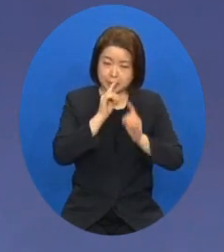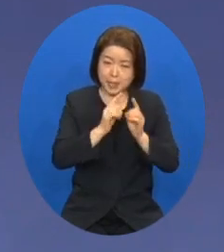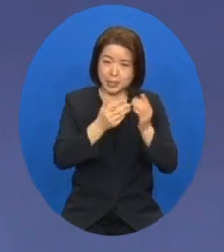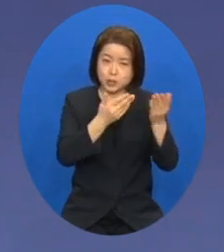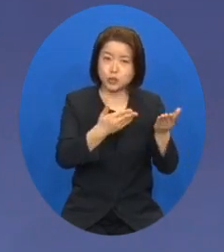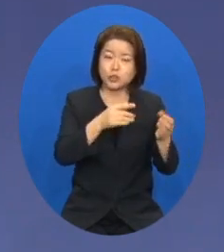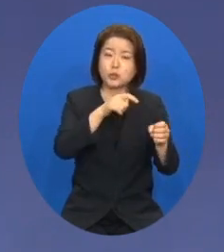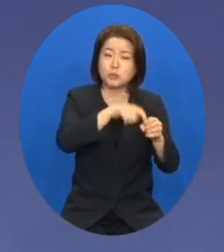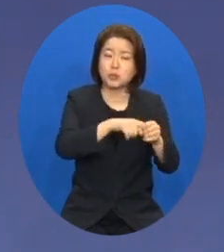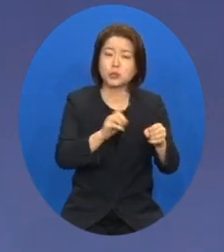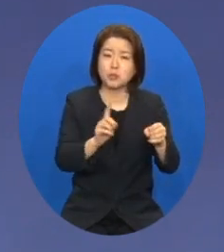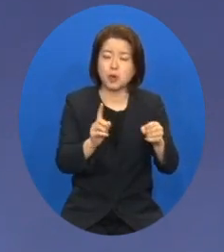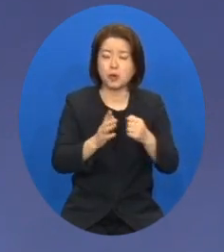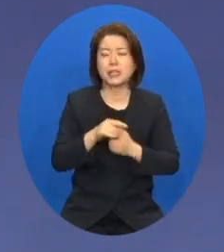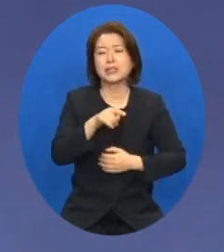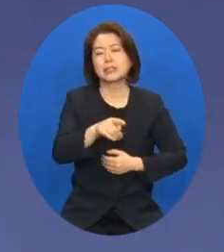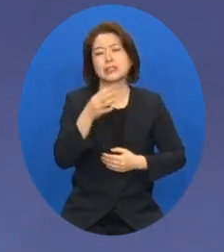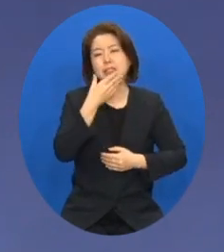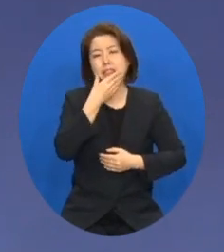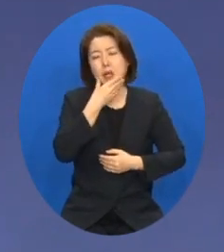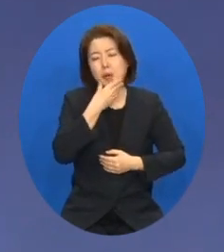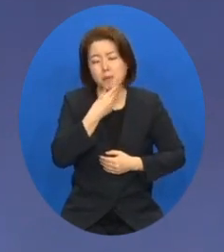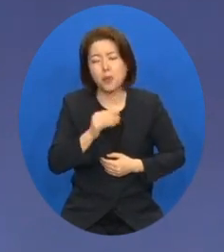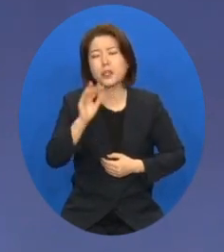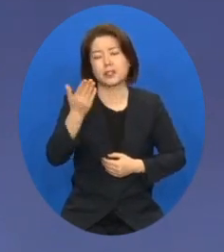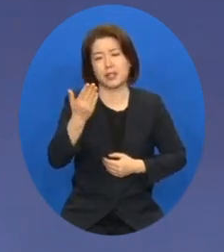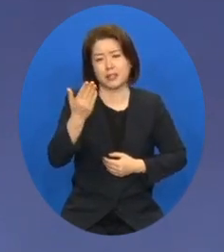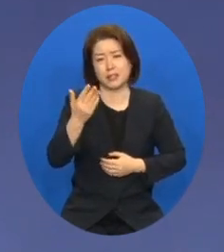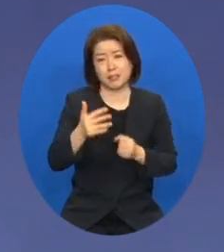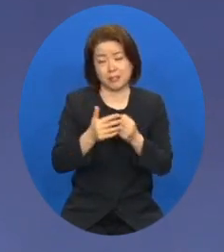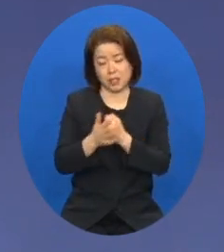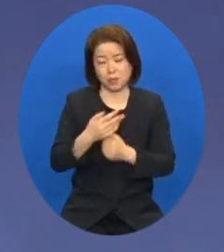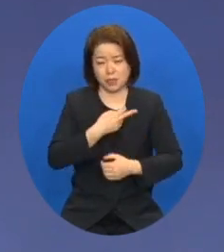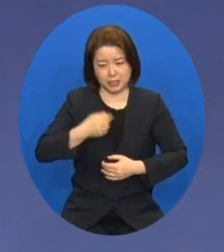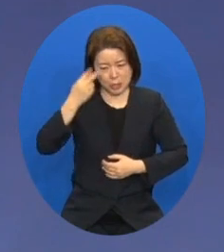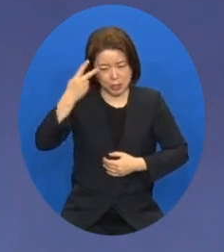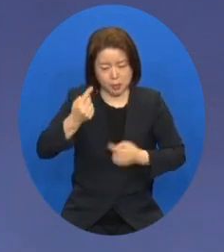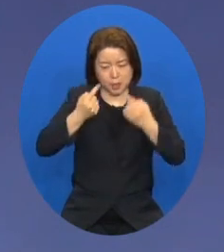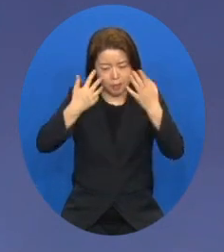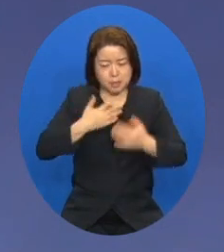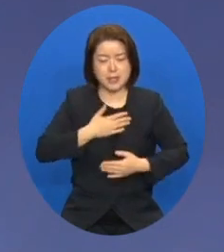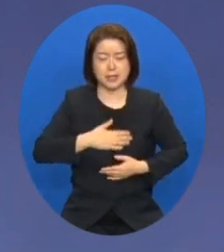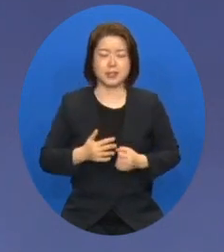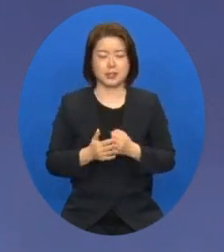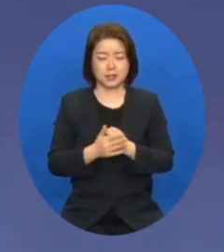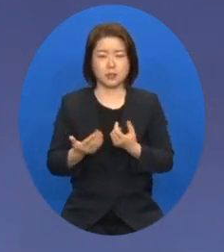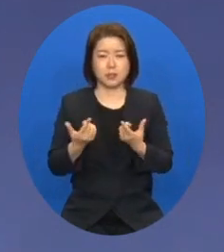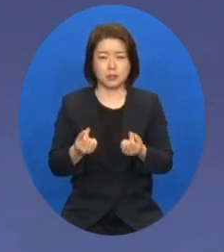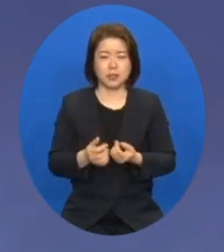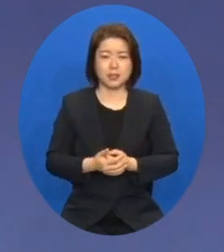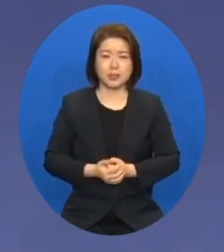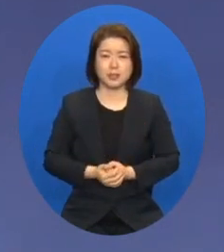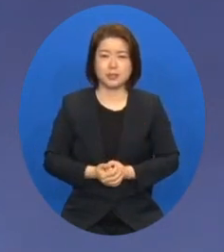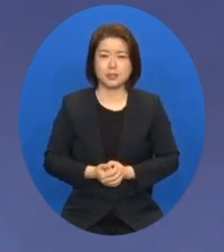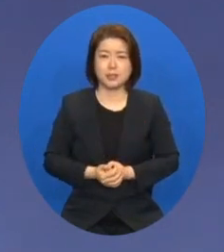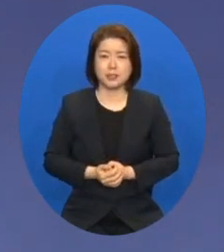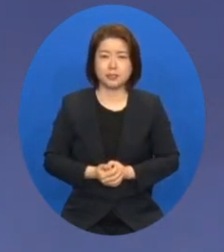고린도교회 교인들에게 복이 된다는 사실을 사도 바울의 분명히 알았기 때문에 그랬습니다